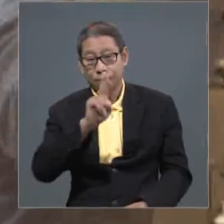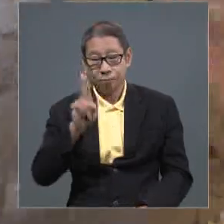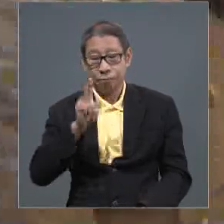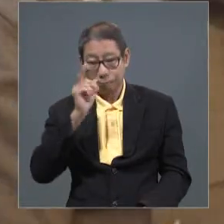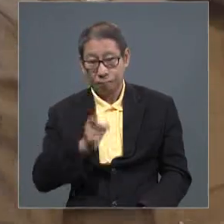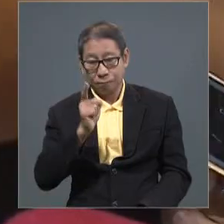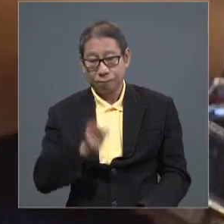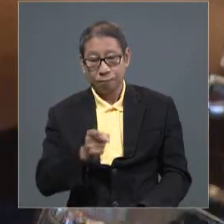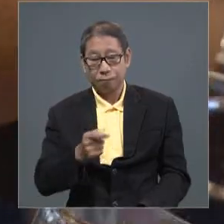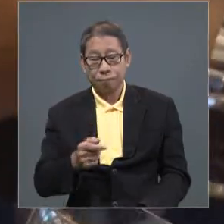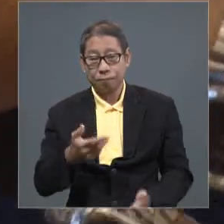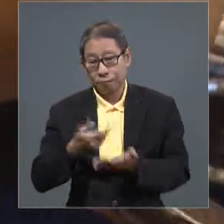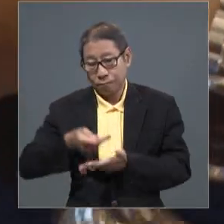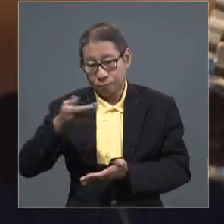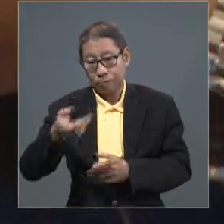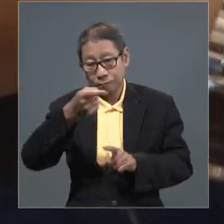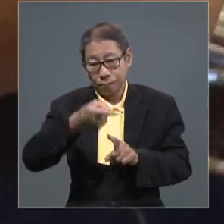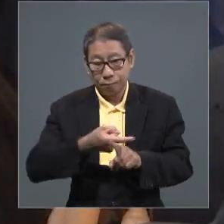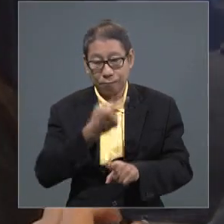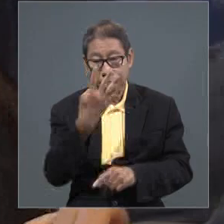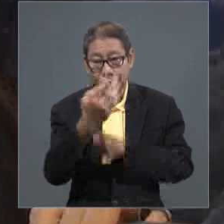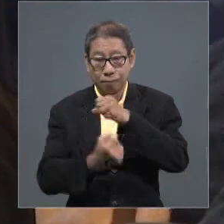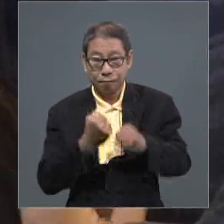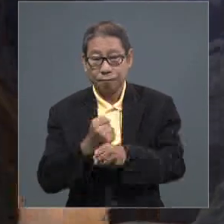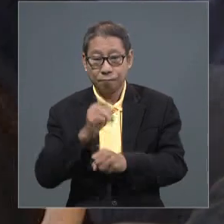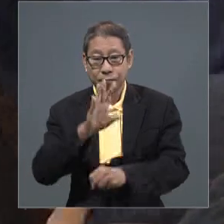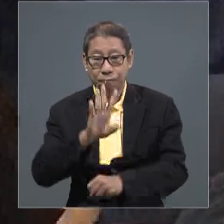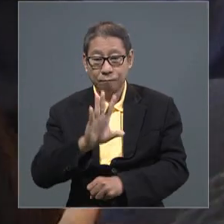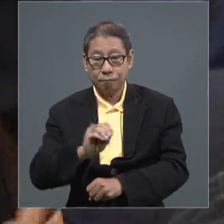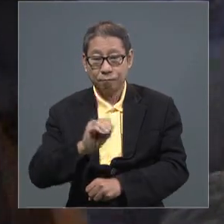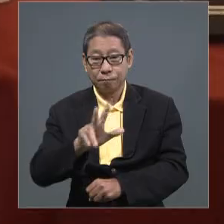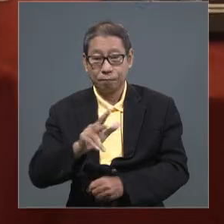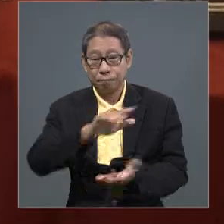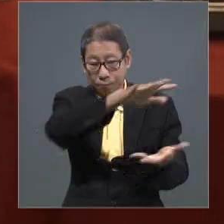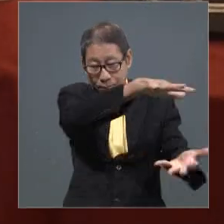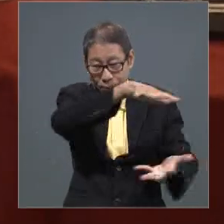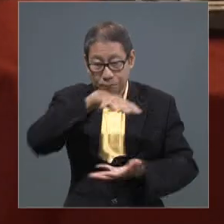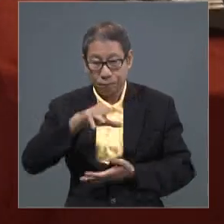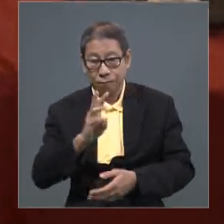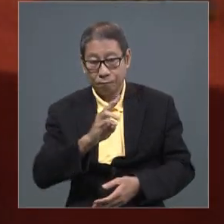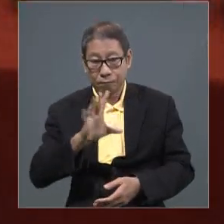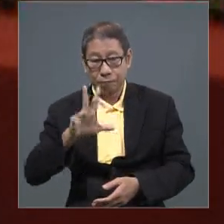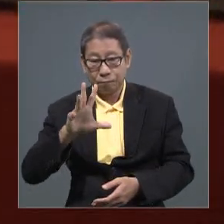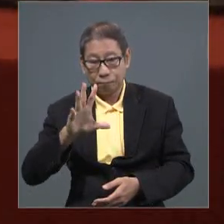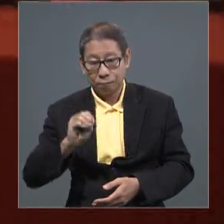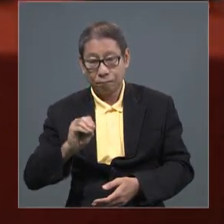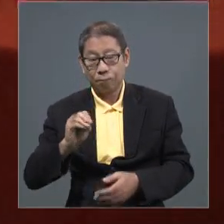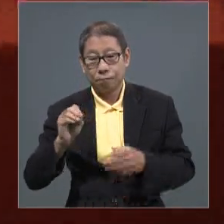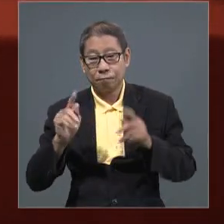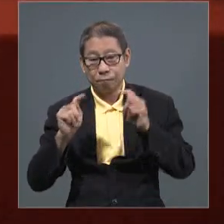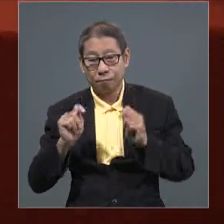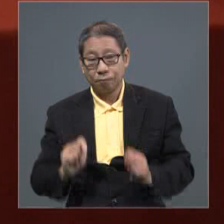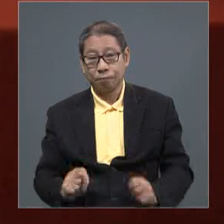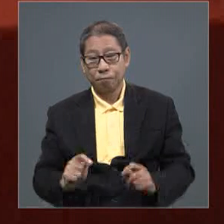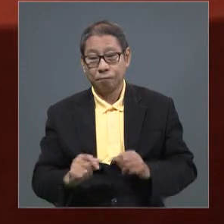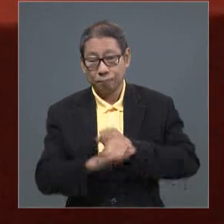นะสั่งซื้อเมื่อเดือนเมษายนปี2553ค่ะซื้อมาทั้งหมดเนี่ยคือ650ตัวเป็นเสื้อ